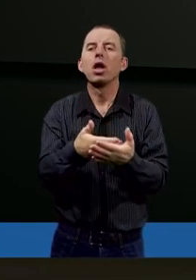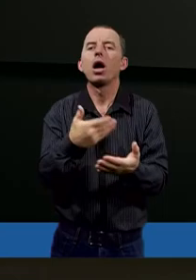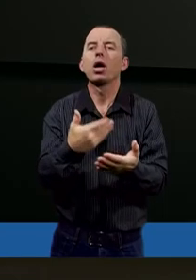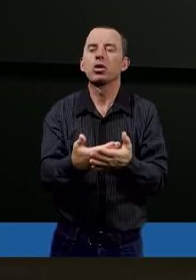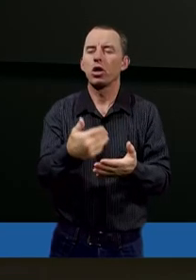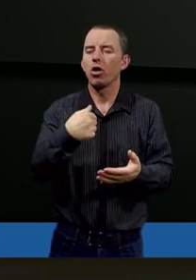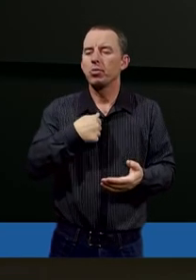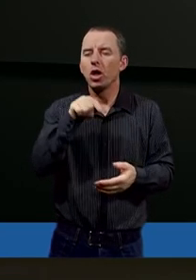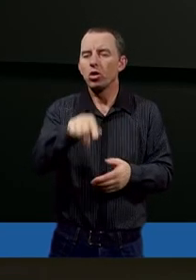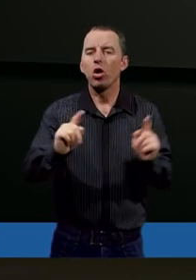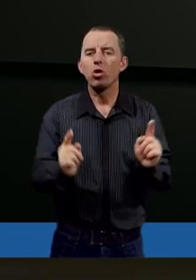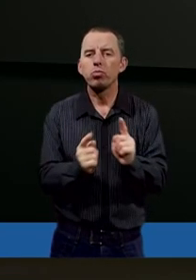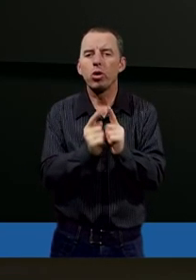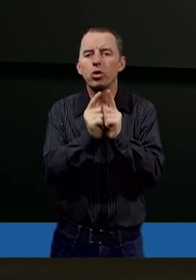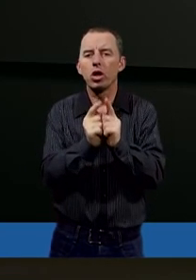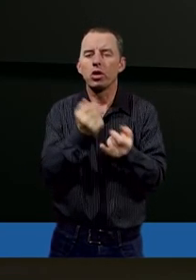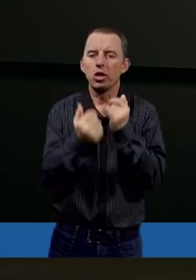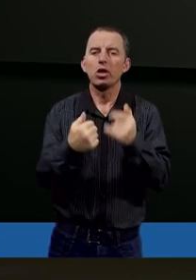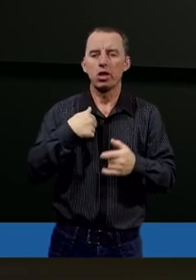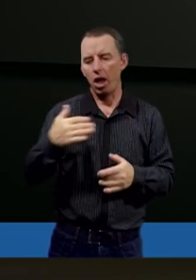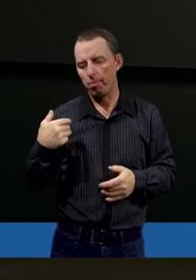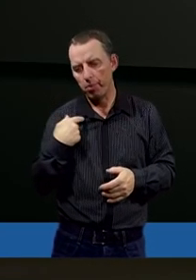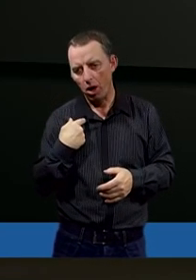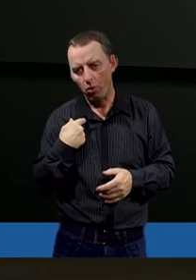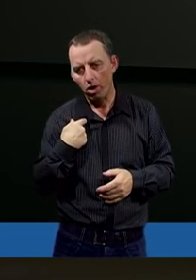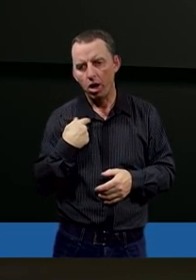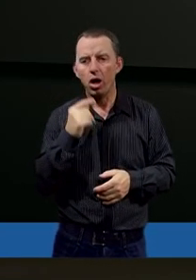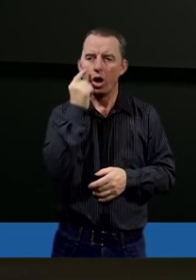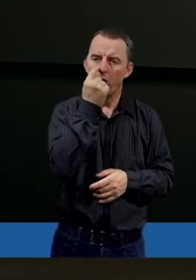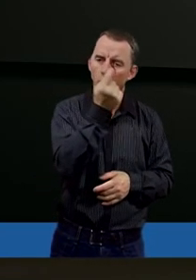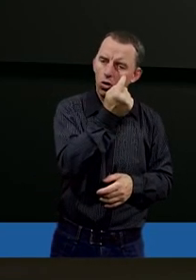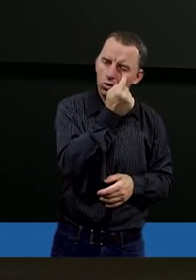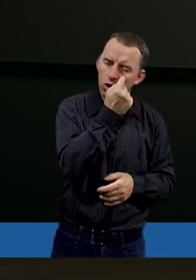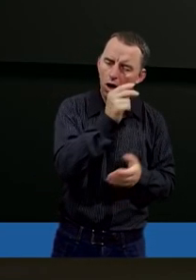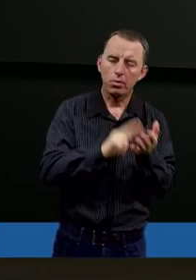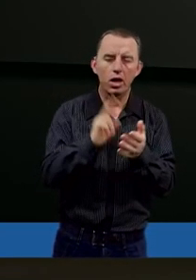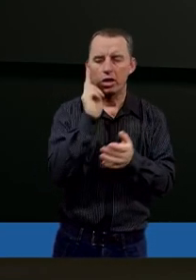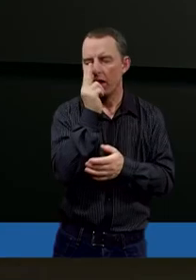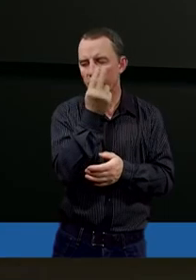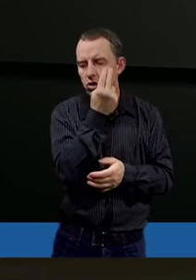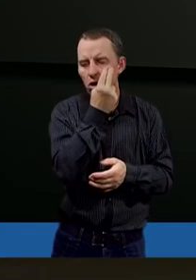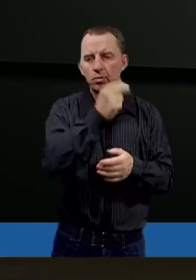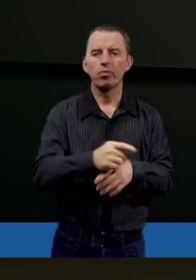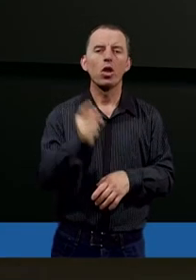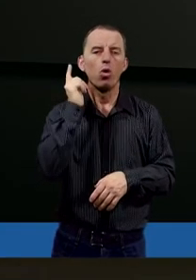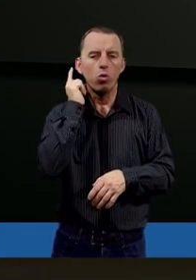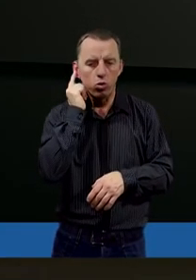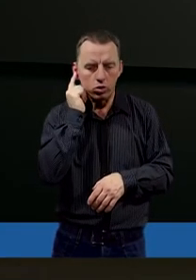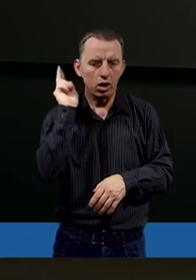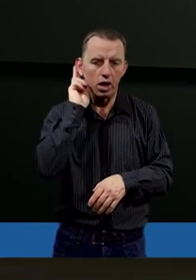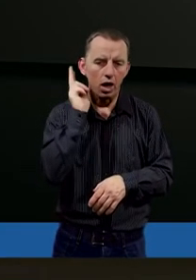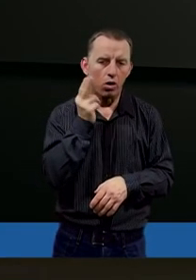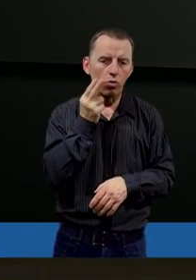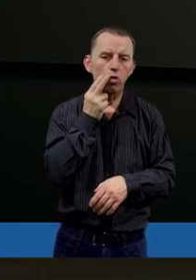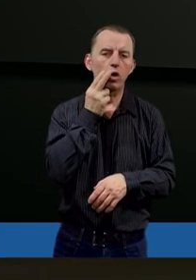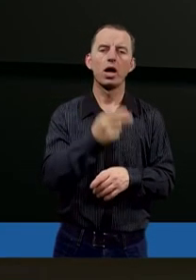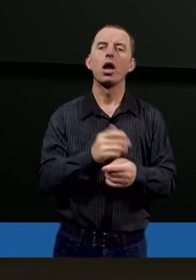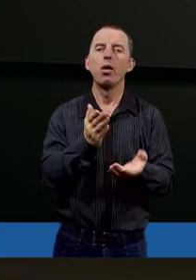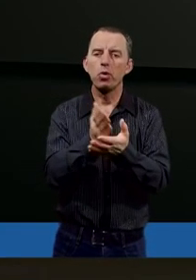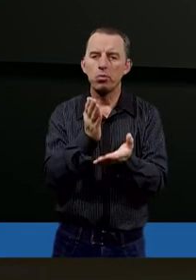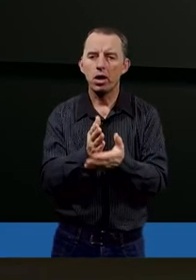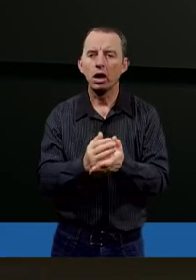to spotkało, jeśli ja byłem oczami dla niewidomego, uszami dla głuchego, pomagałem,